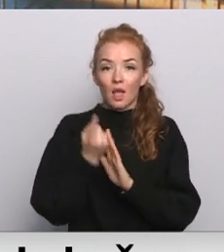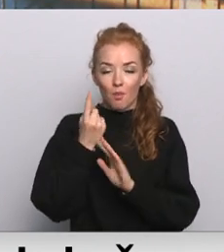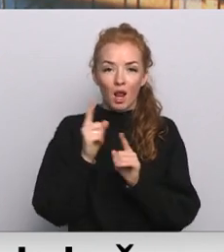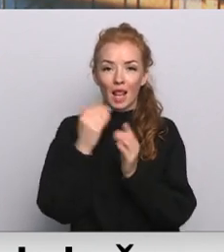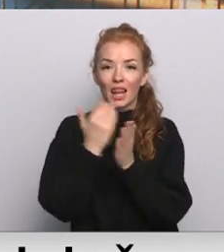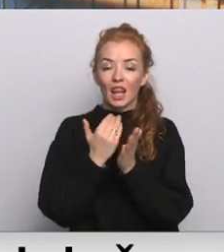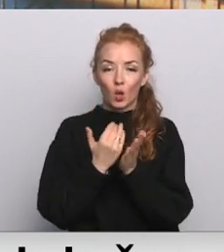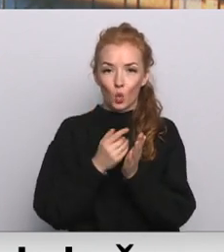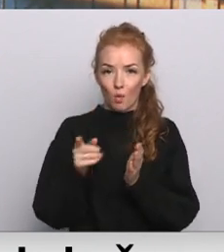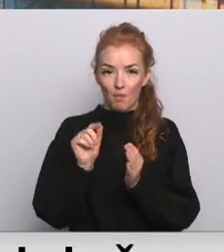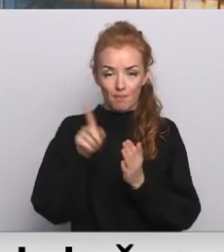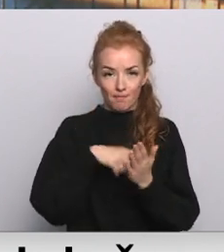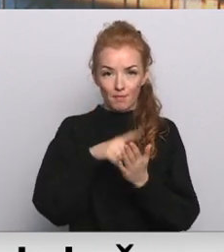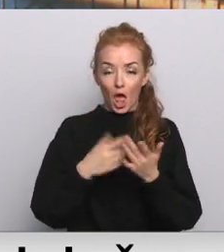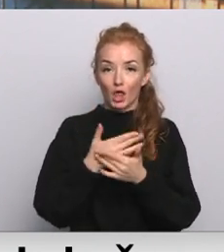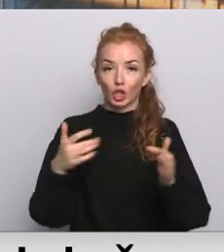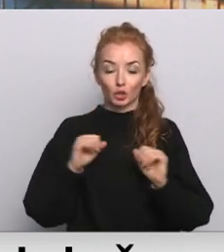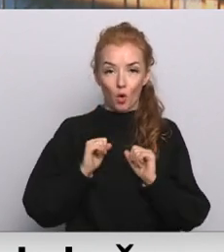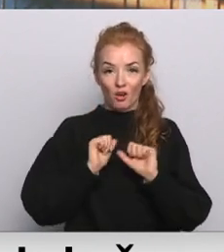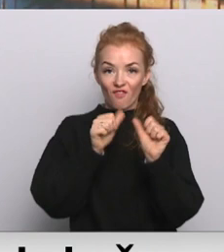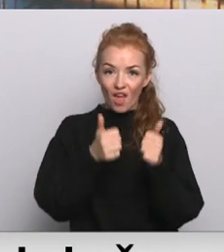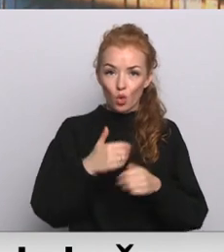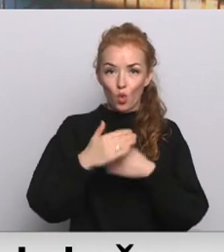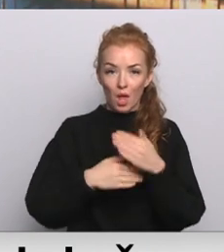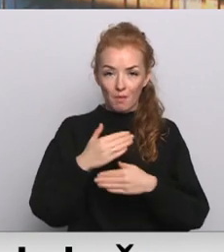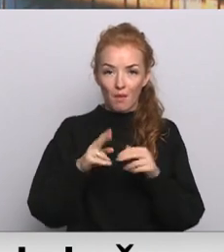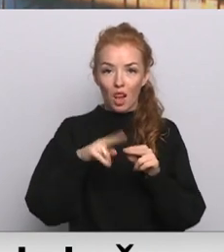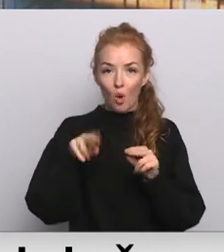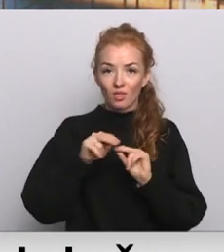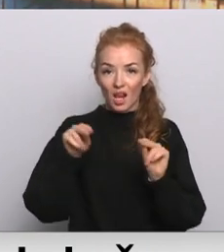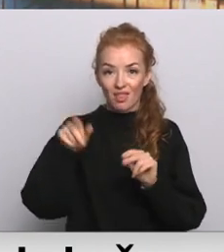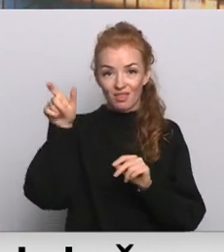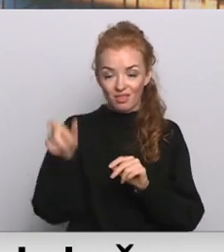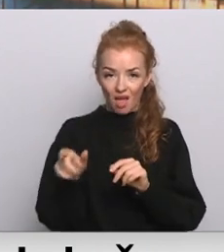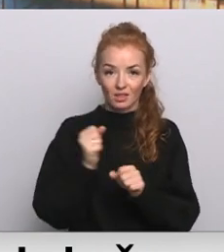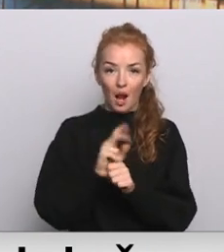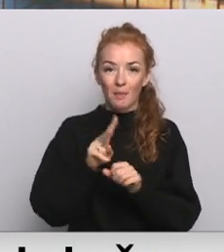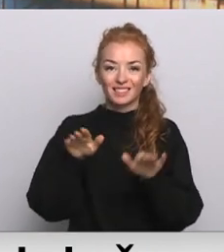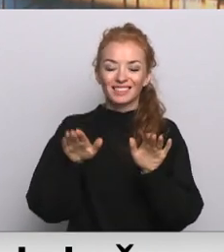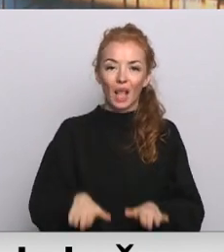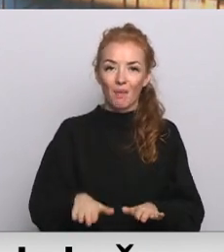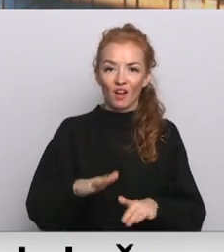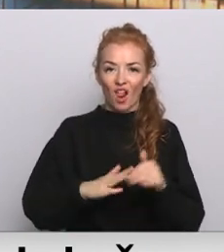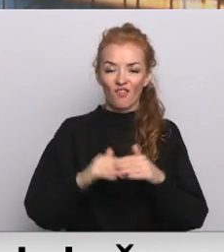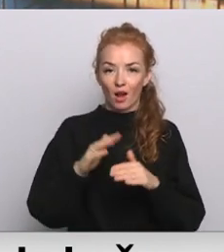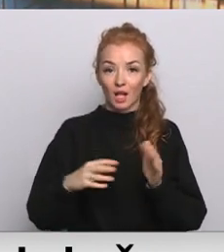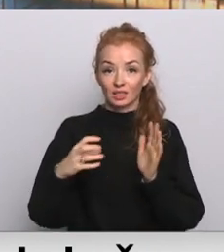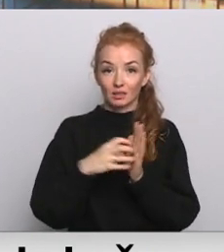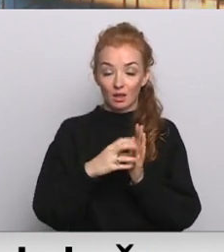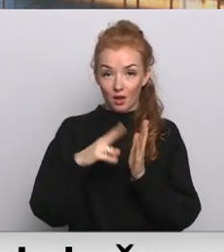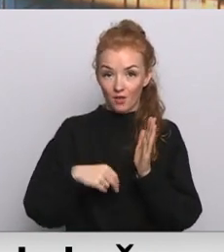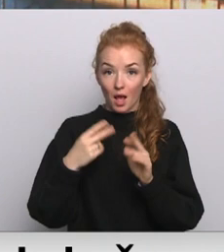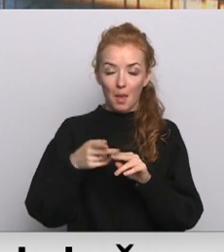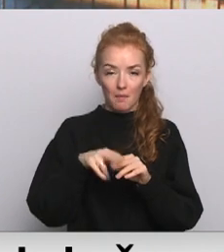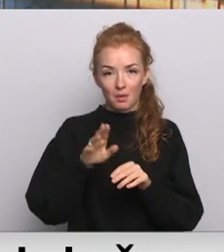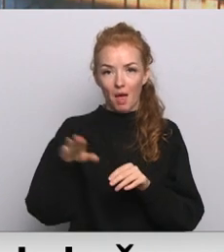ar bērniem dažādos sporta veidos un nodarbībās ļauj strādāt treneriem ar zemākās kvalifikācijas certifikātu. Un tas rada risku, ka